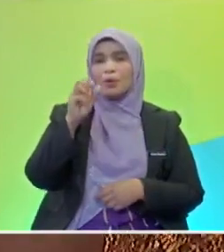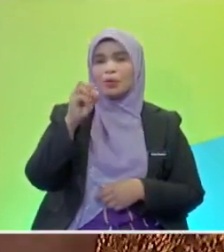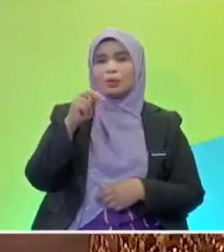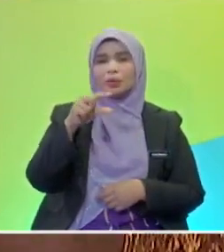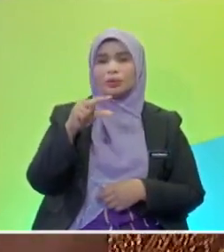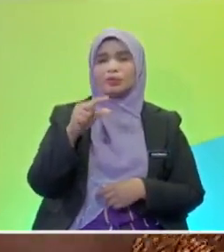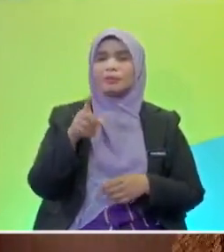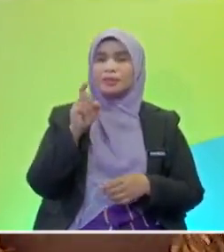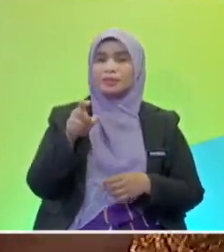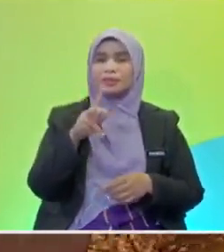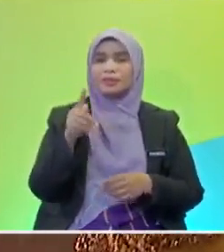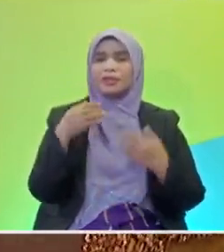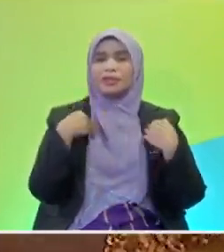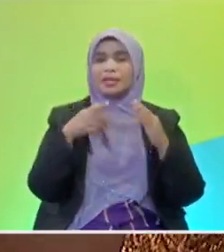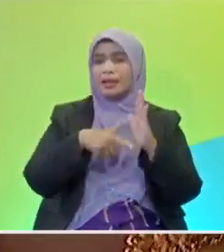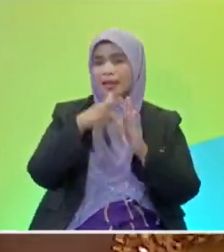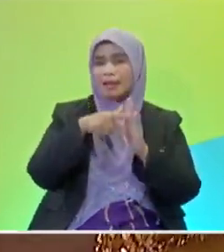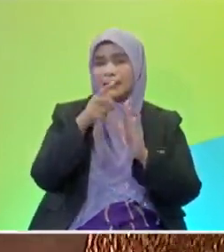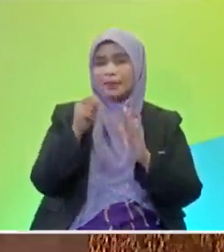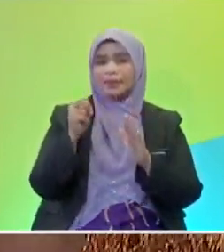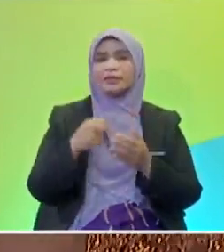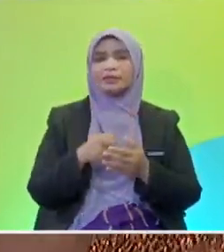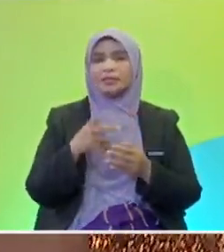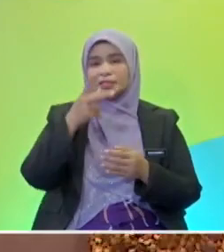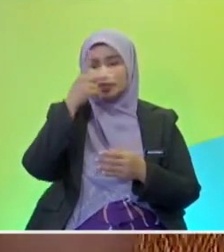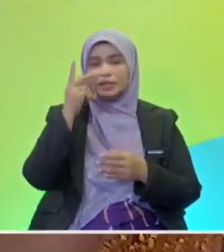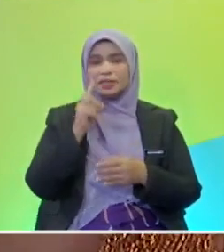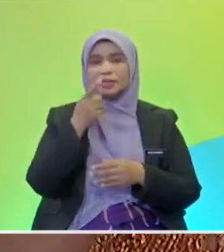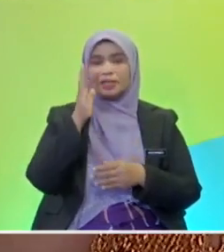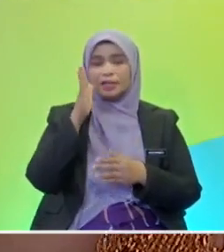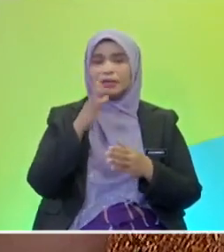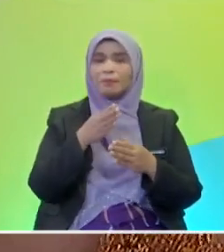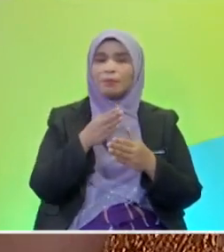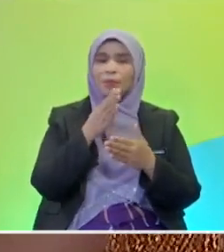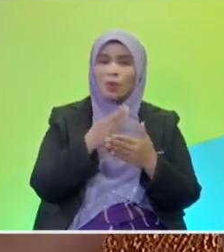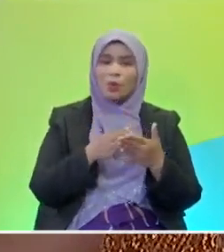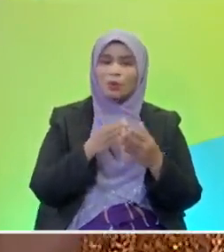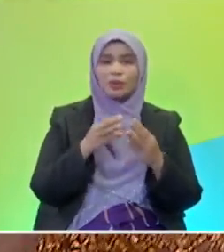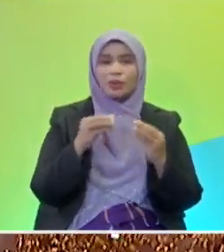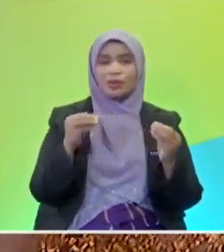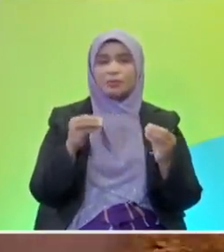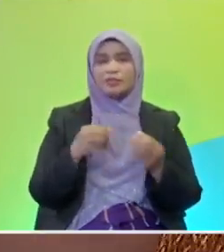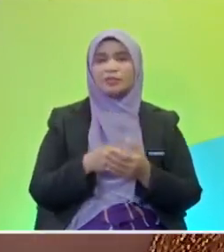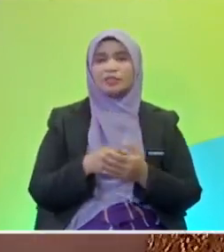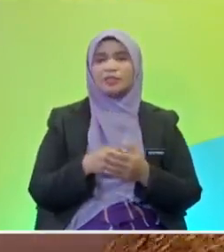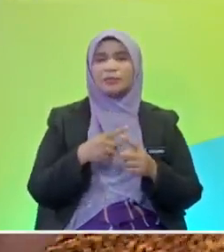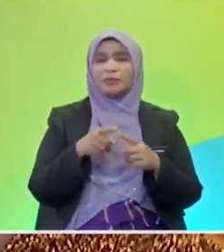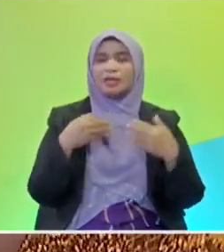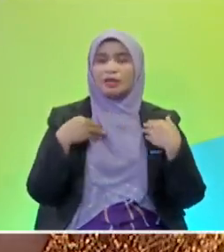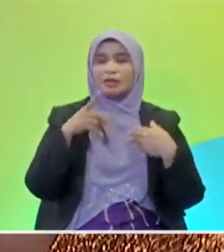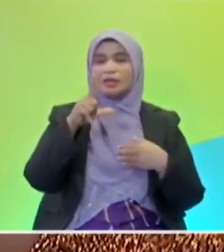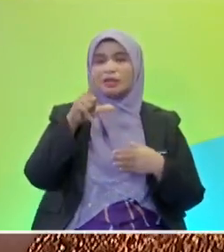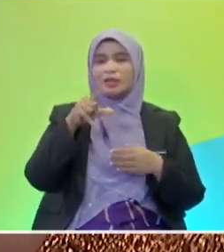ni nanti kita akan potong habis ni oke bahagian tepi ni supaya dia berlubang bila dah berlubang baru kita